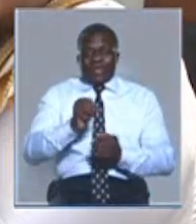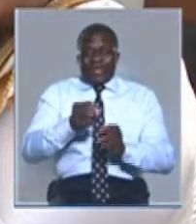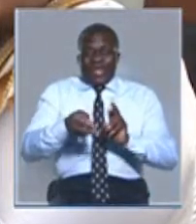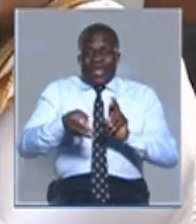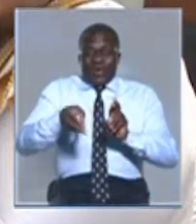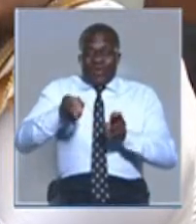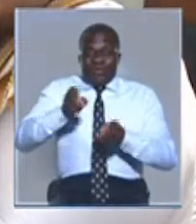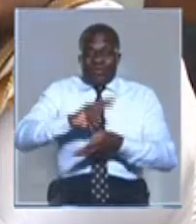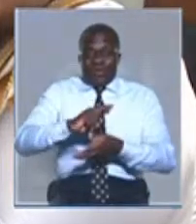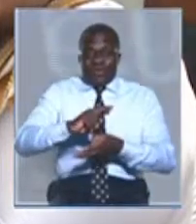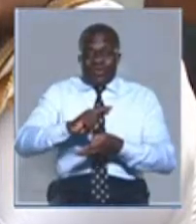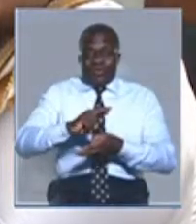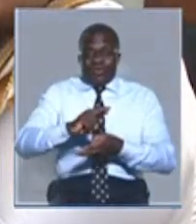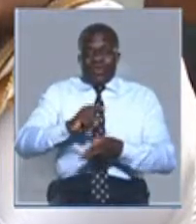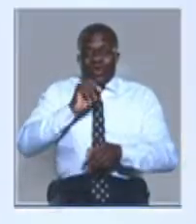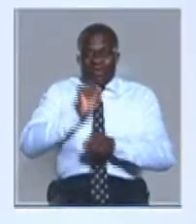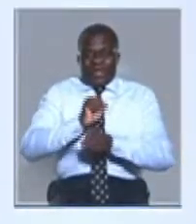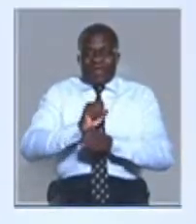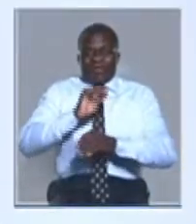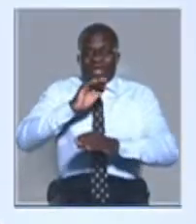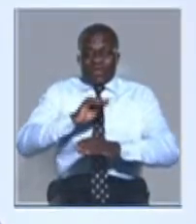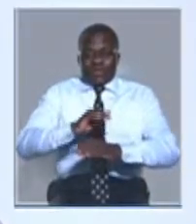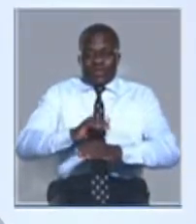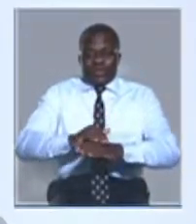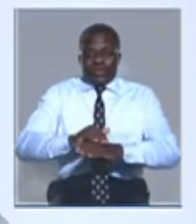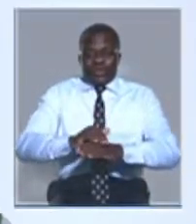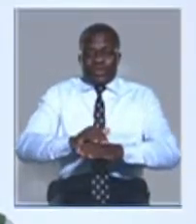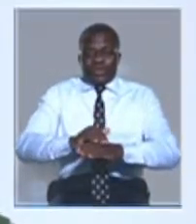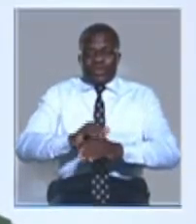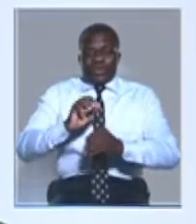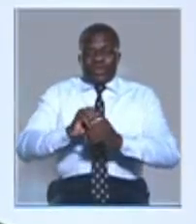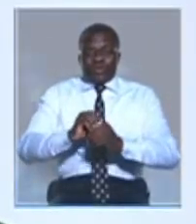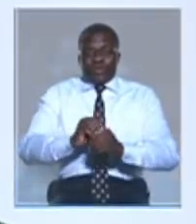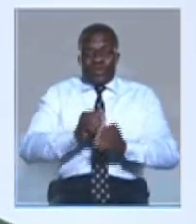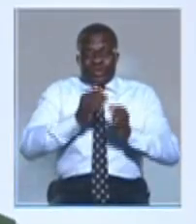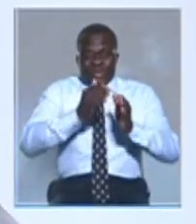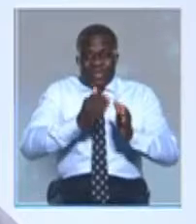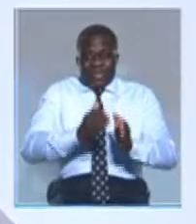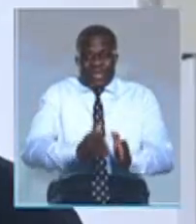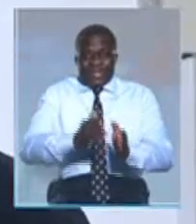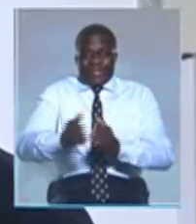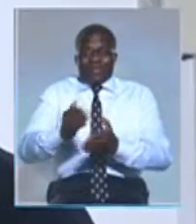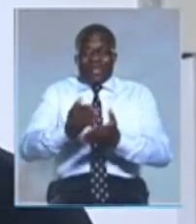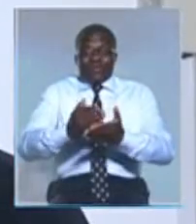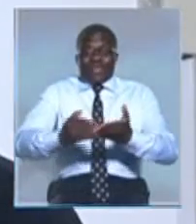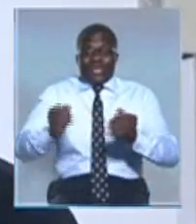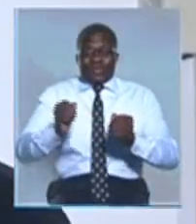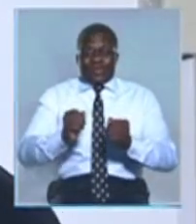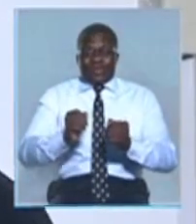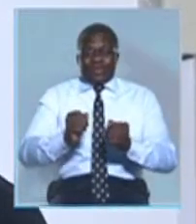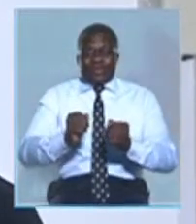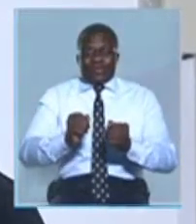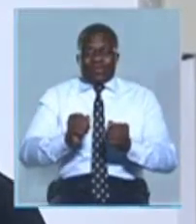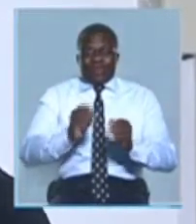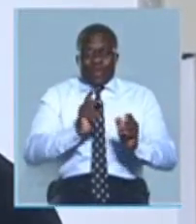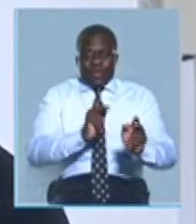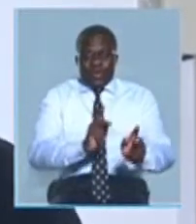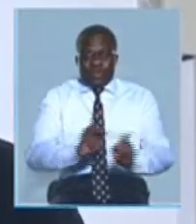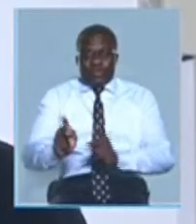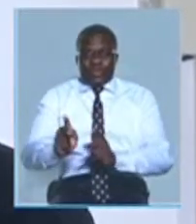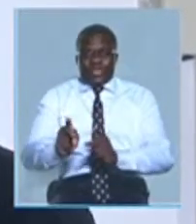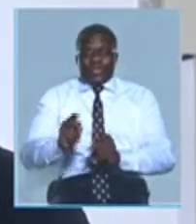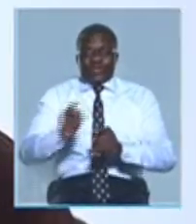réformes. L'accent sera mis sur l'assainissement du secteur. Un processus